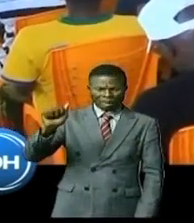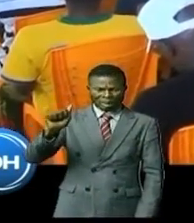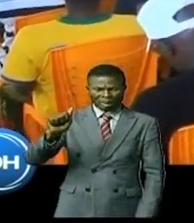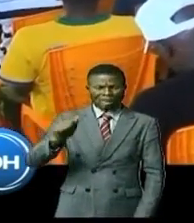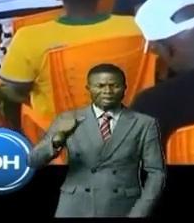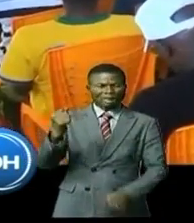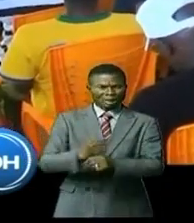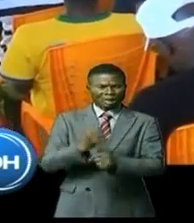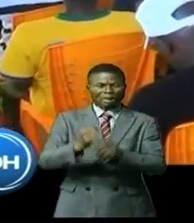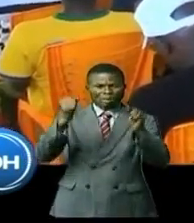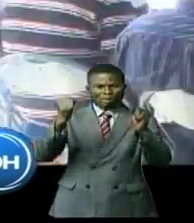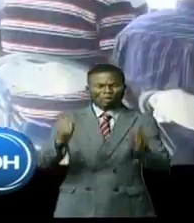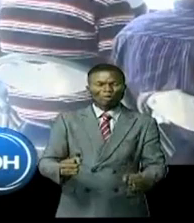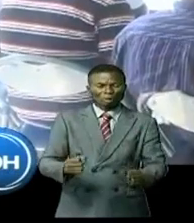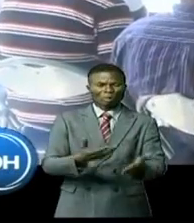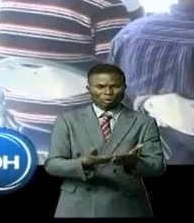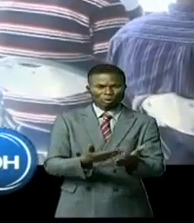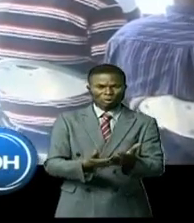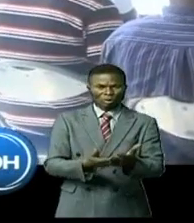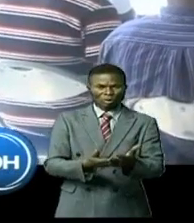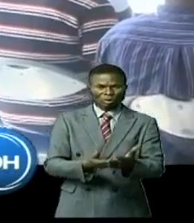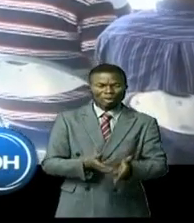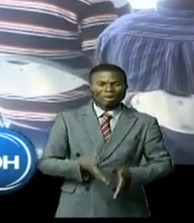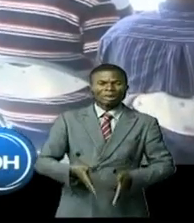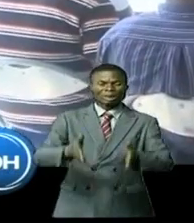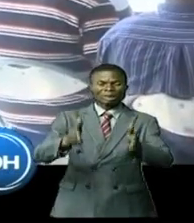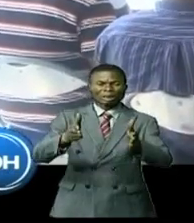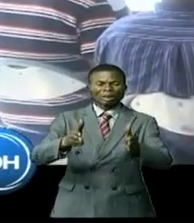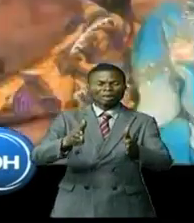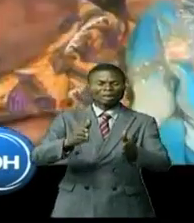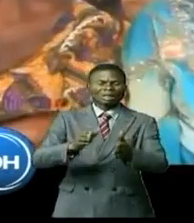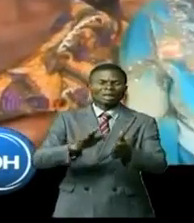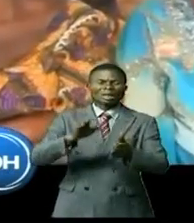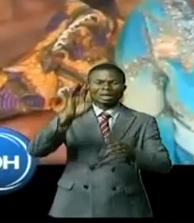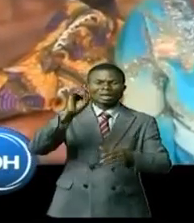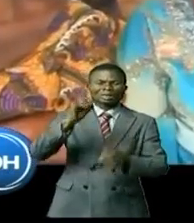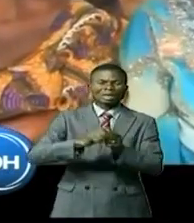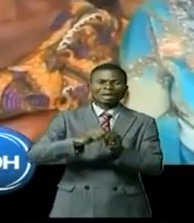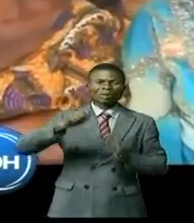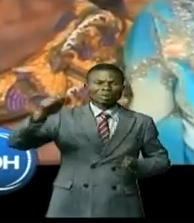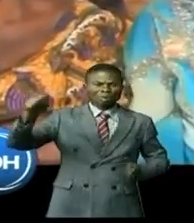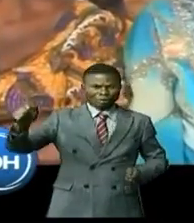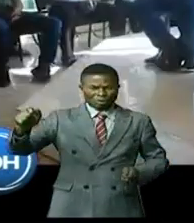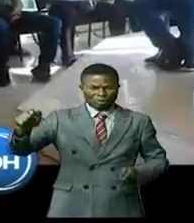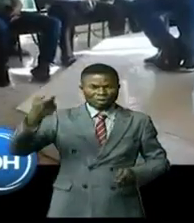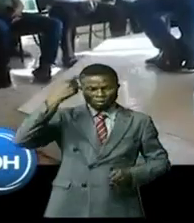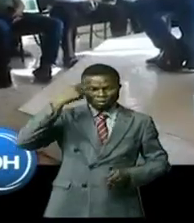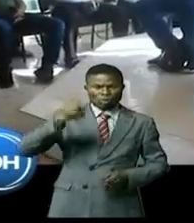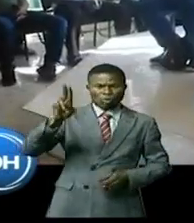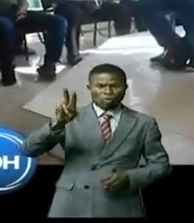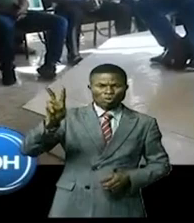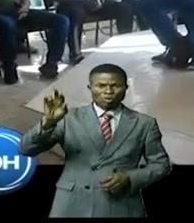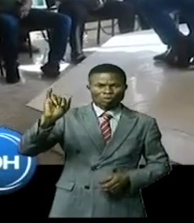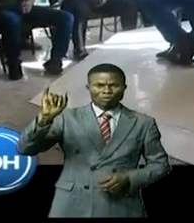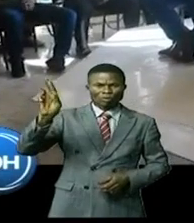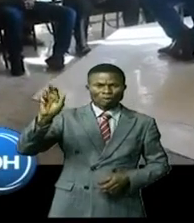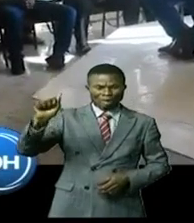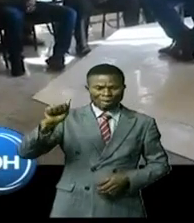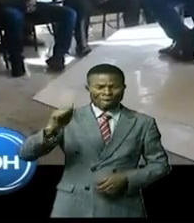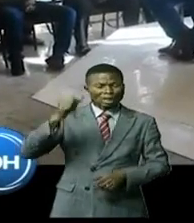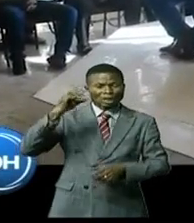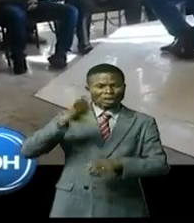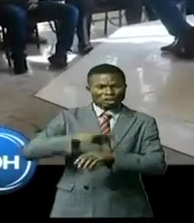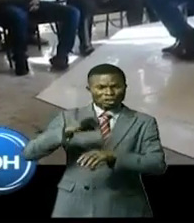s'est arrêté à Sangui, une bourgade située à plus ou moins 50 km d'Uvira. Une occasion pour François Robota